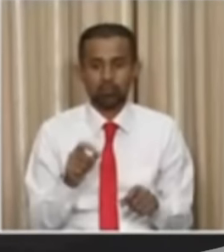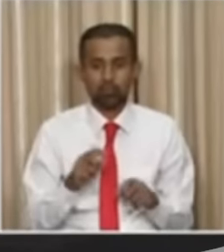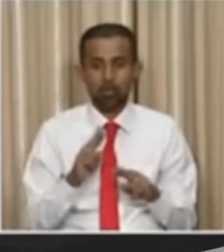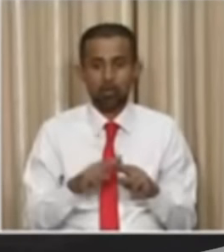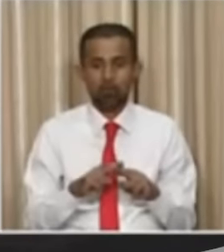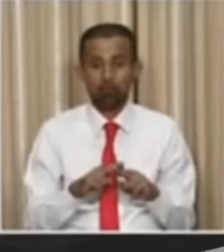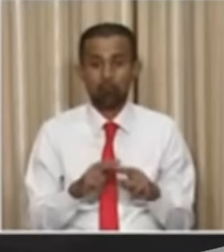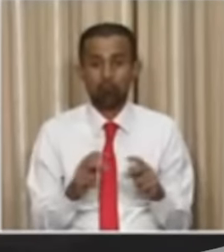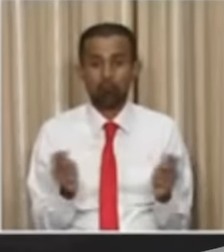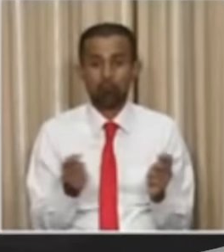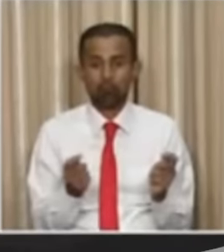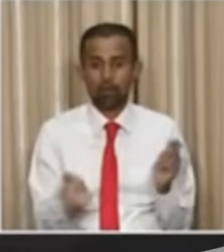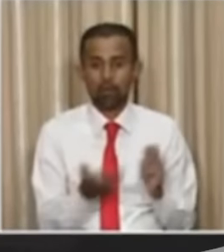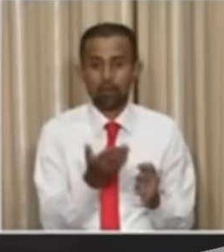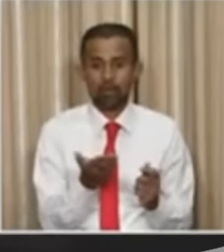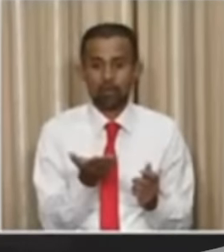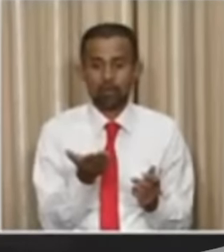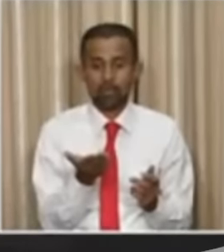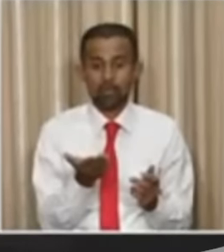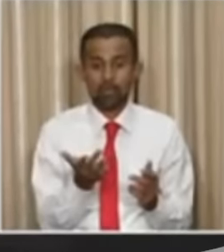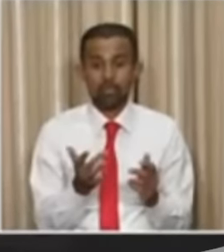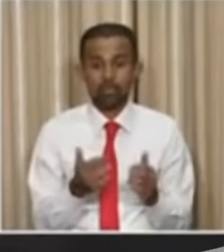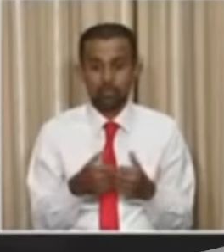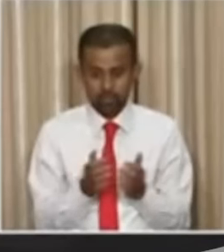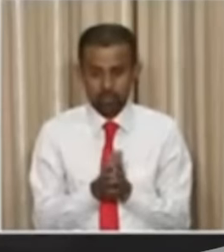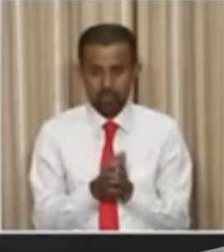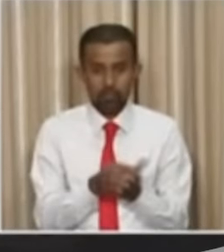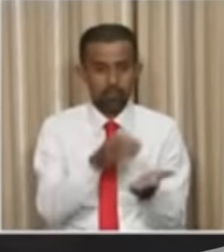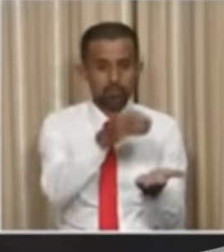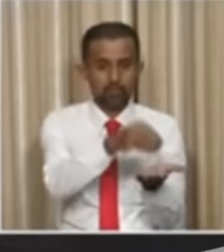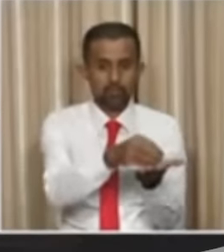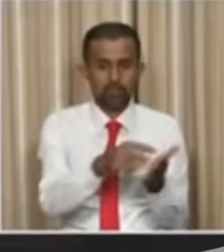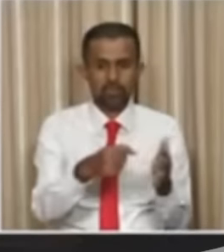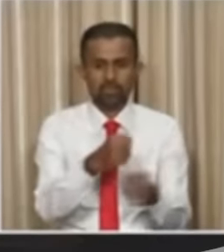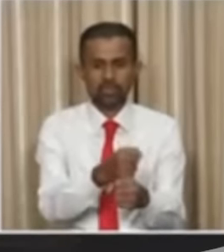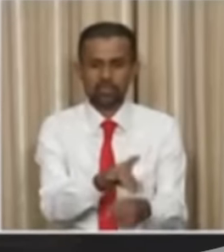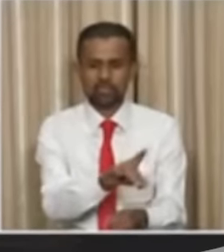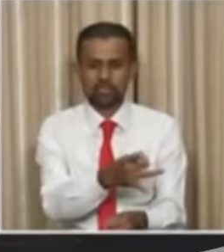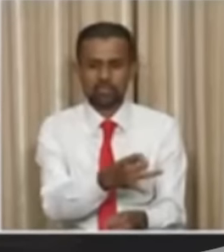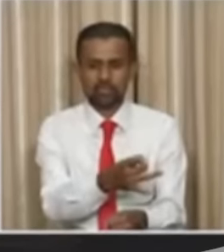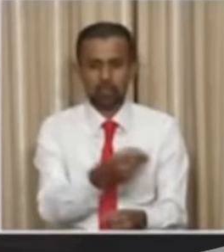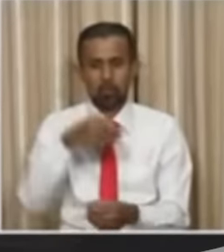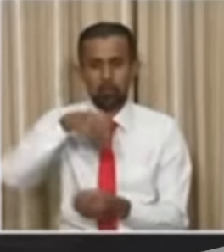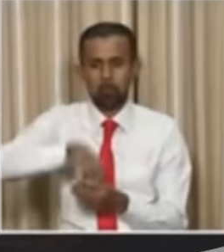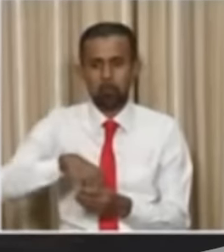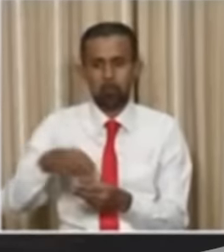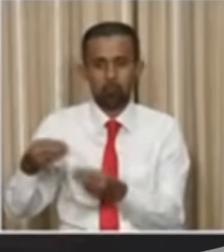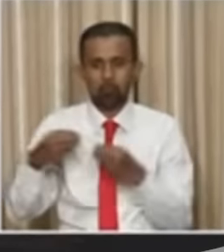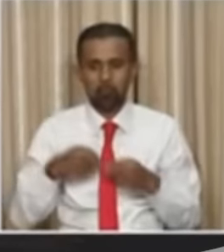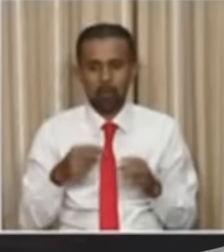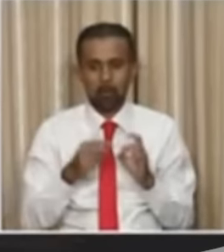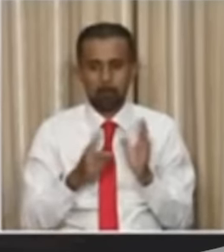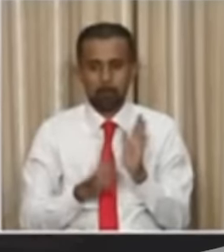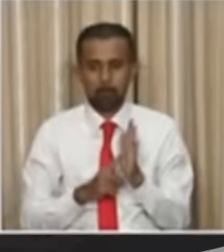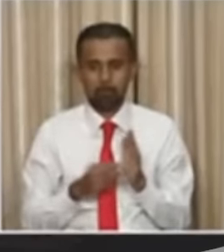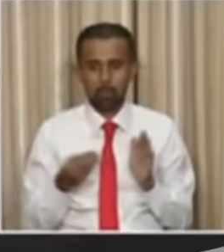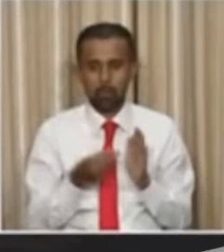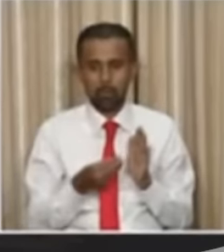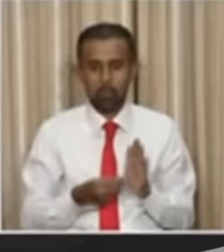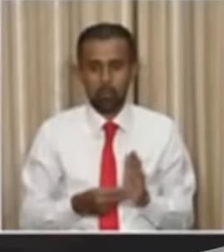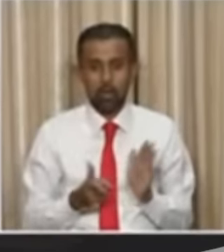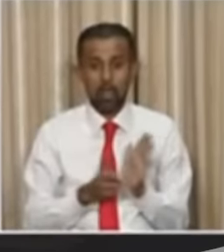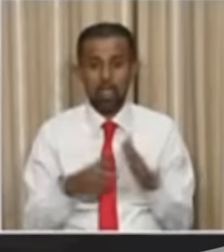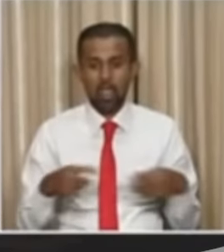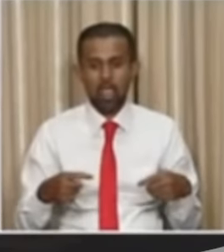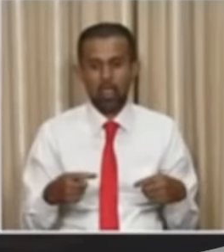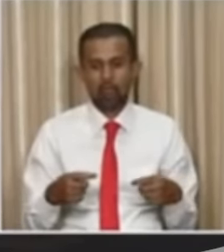යනවා. මොකද ඉලෙක්ට්‍රොනික තරහදී තමන්ම ගිහිල්ලා ග්‍රෑම් 100ක් ඉරාගෙන ඒක මල්ලට දාගෙන ආවම බිලට එකතු වෙනවා. එළවලු කඩේට ගිහිල්ලා